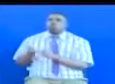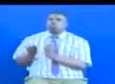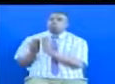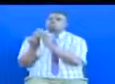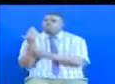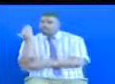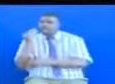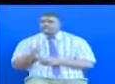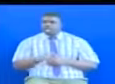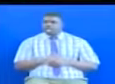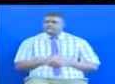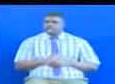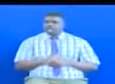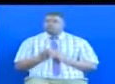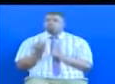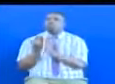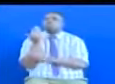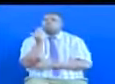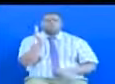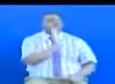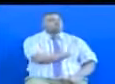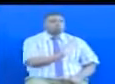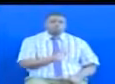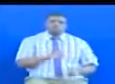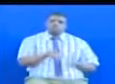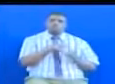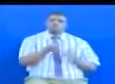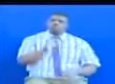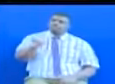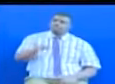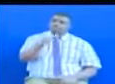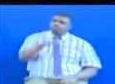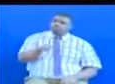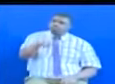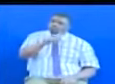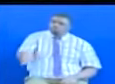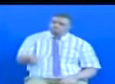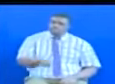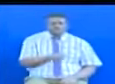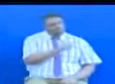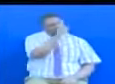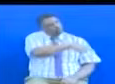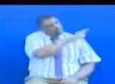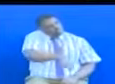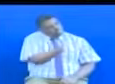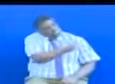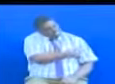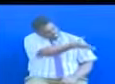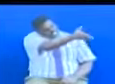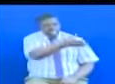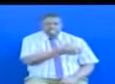msamaha. Tuombe msamaha kwako. Unashindwa kumwambia mtu ambaye ana dola kwamba unakosea mzee. Unakosea, unashindwa